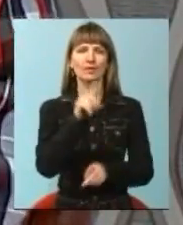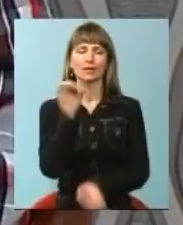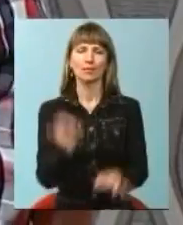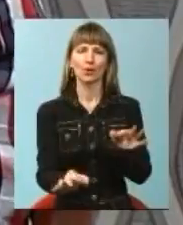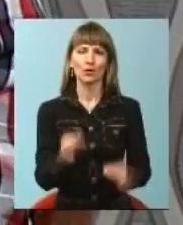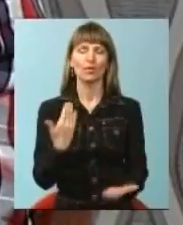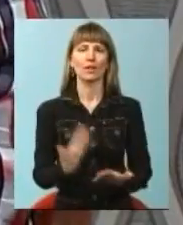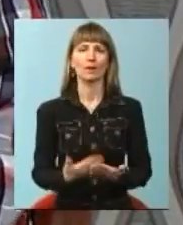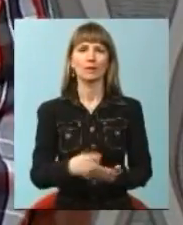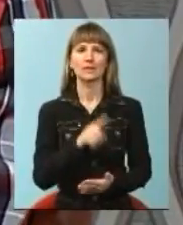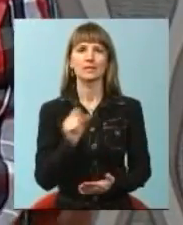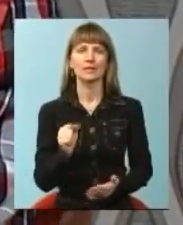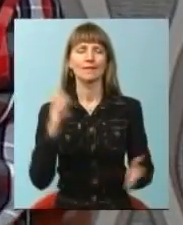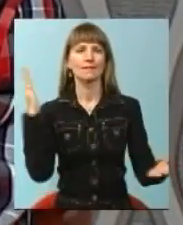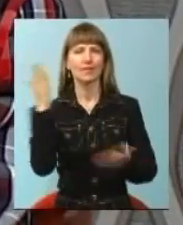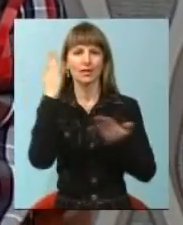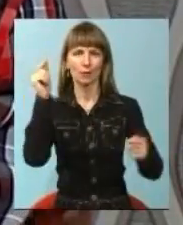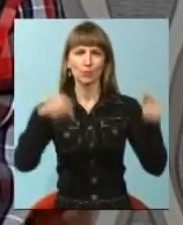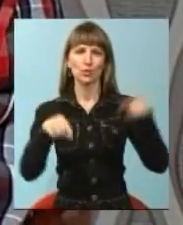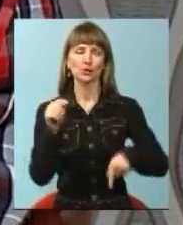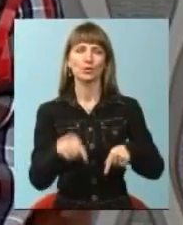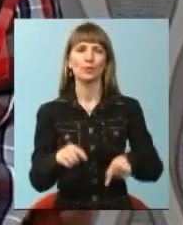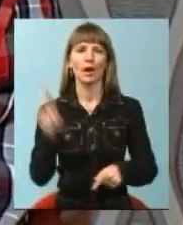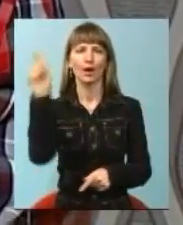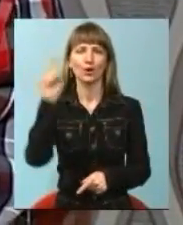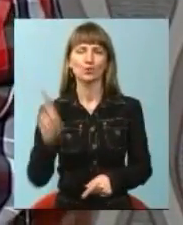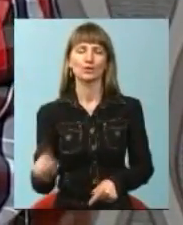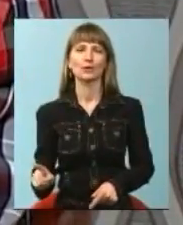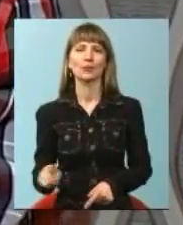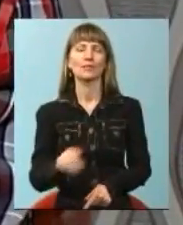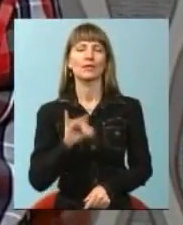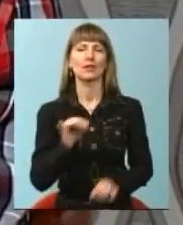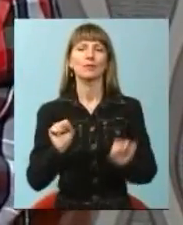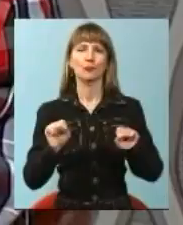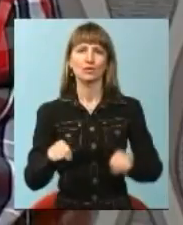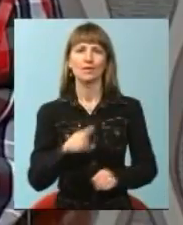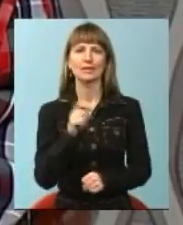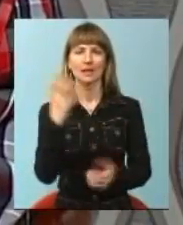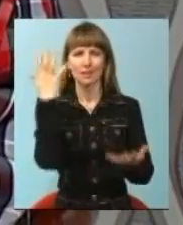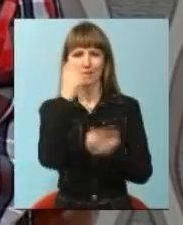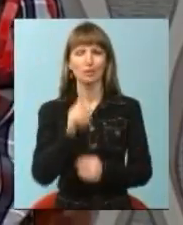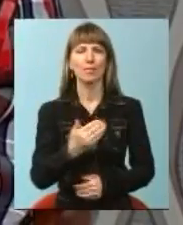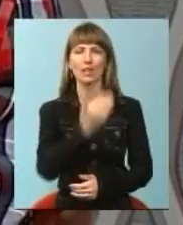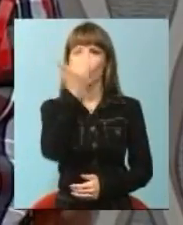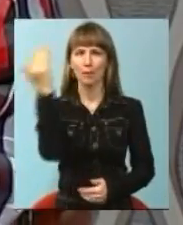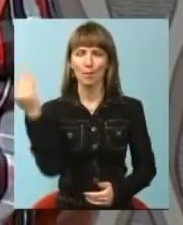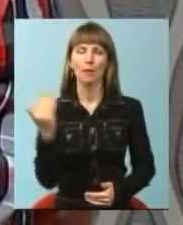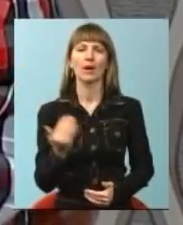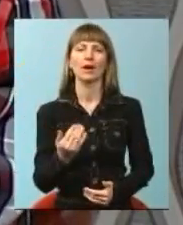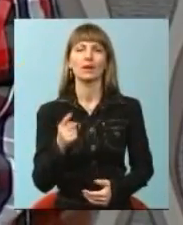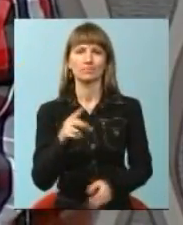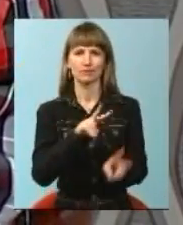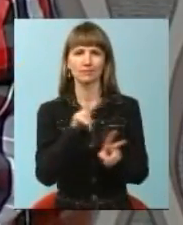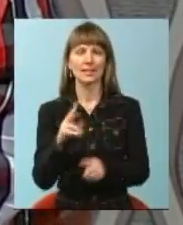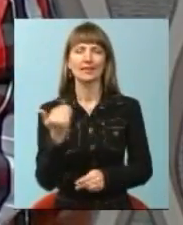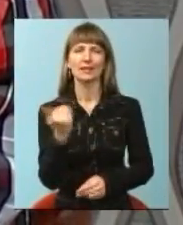природою. Наприклад, за вітром, дощом, грозою і, можливо, навіть за нічним небом. Сашо, а чи